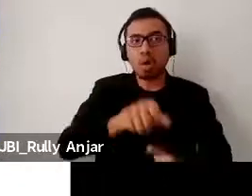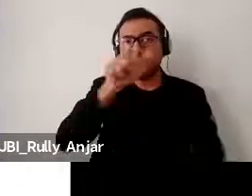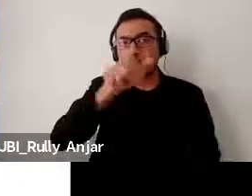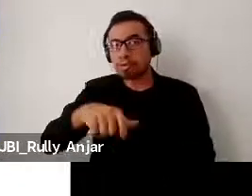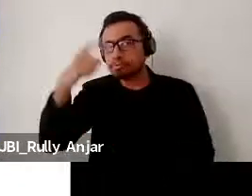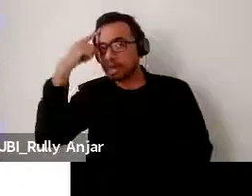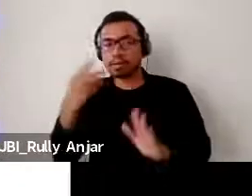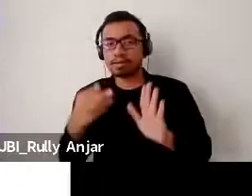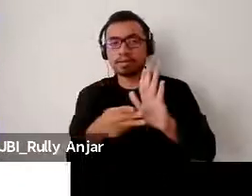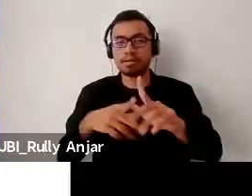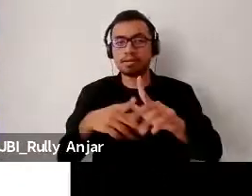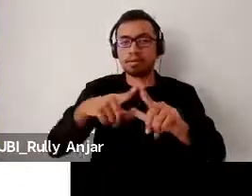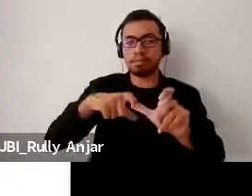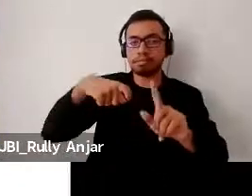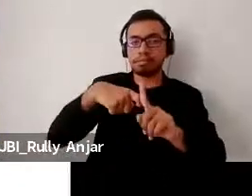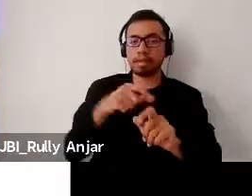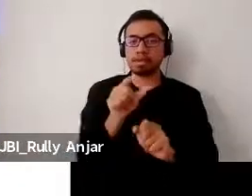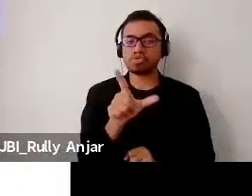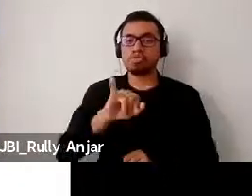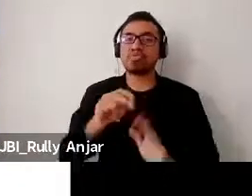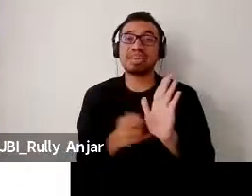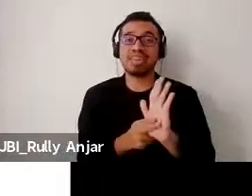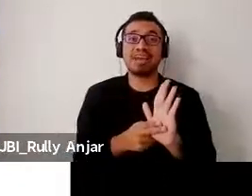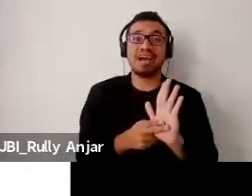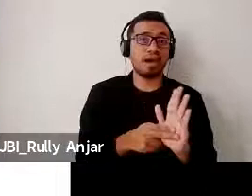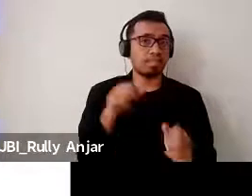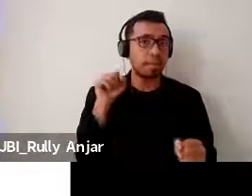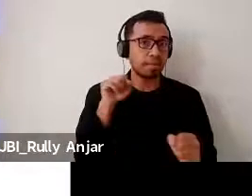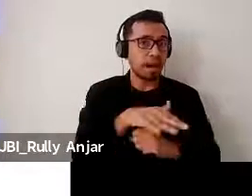demikian kebutuhan dan aspirasi perempuan itu terpinggirkan gitu.